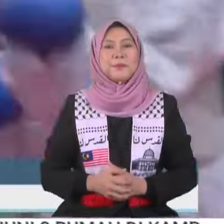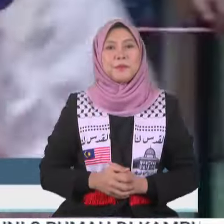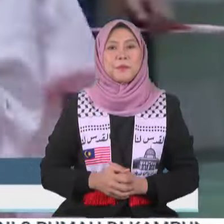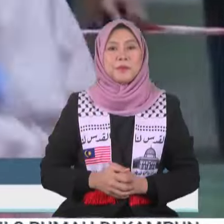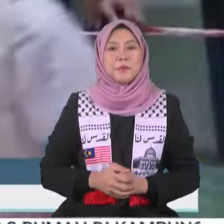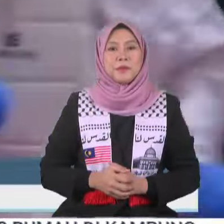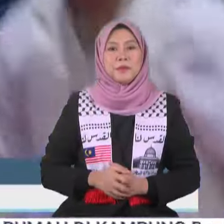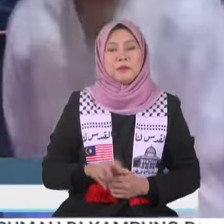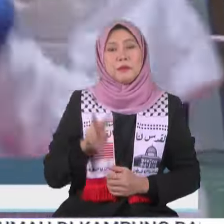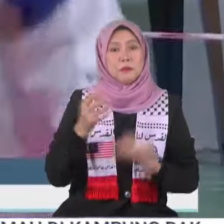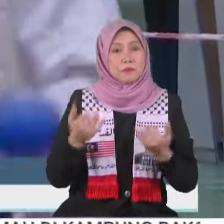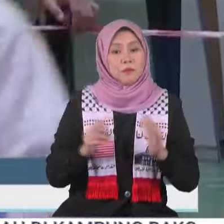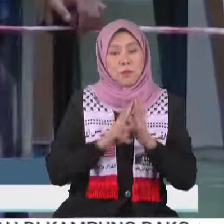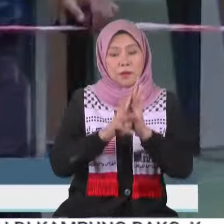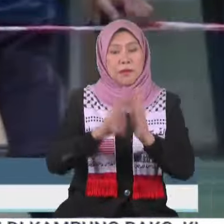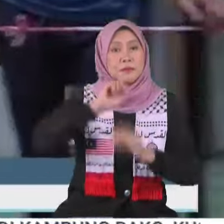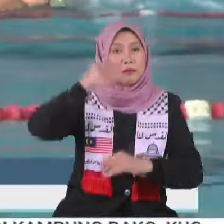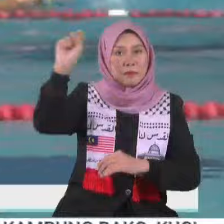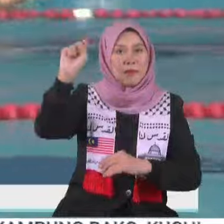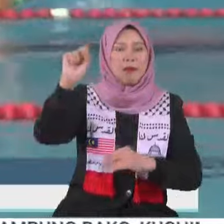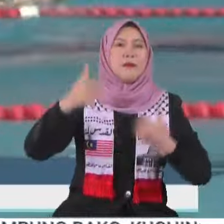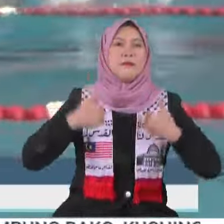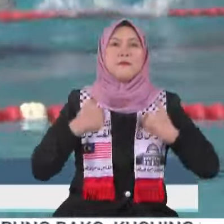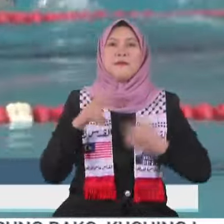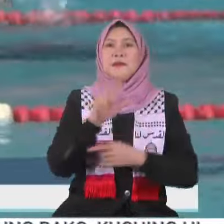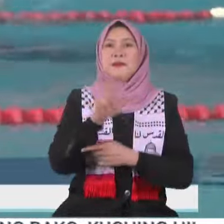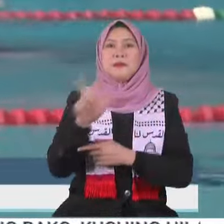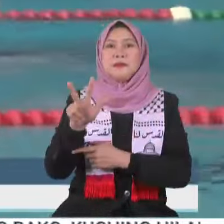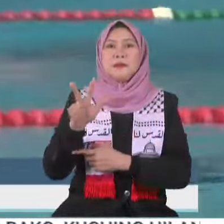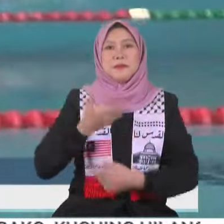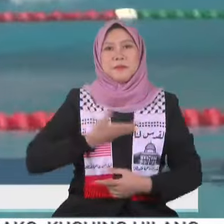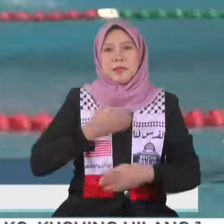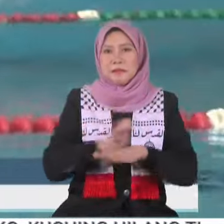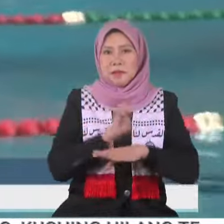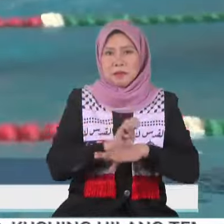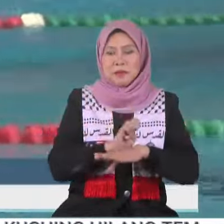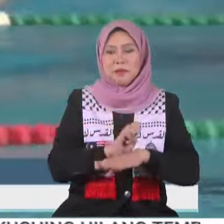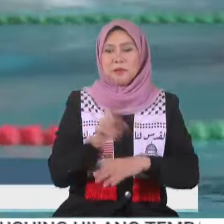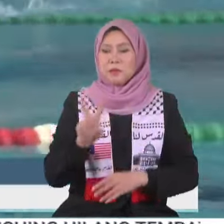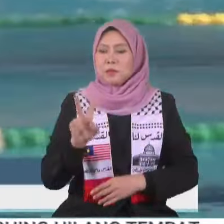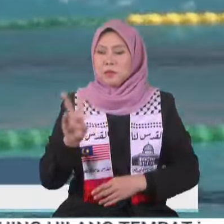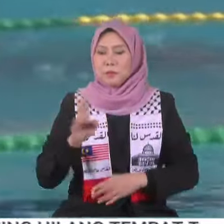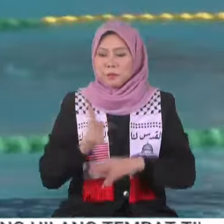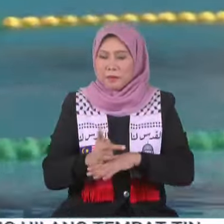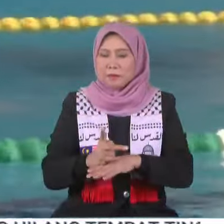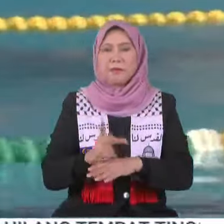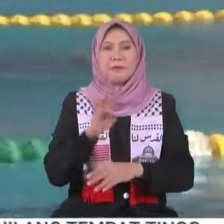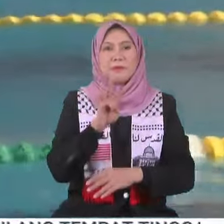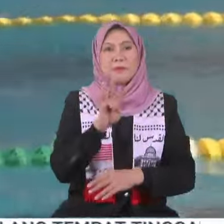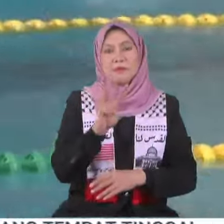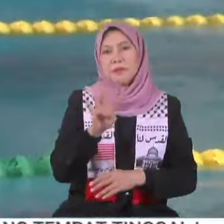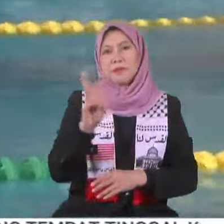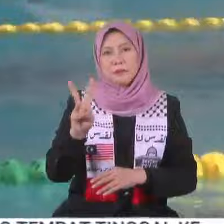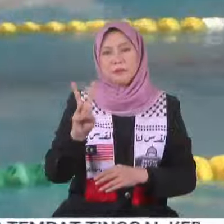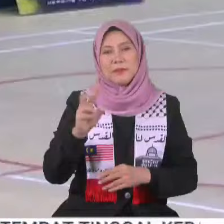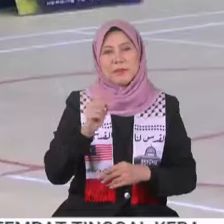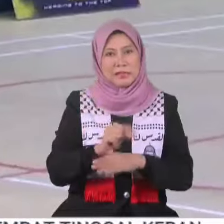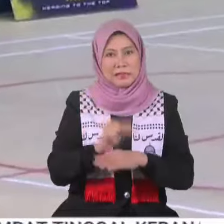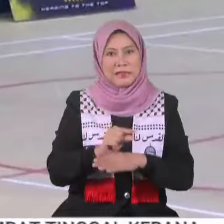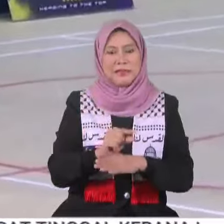Pada 2018, kontingen Sabah memperoleh 33 pingat emas, 27 perak dan 46 gangsa